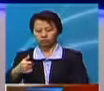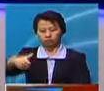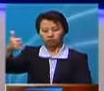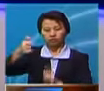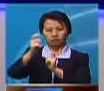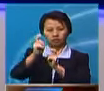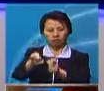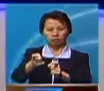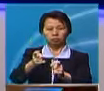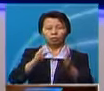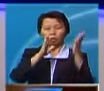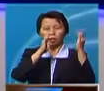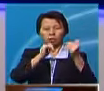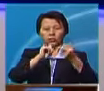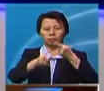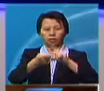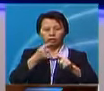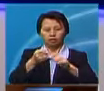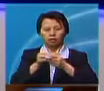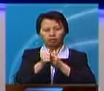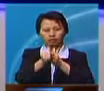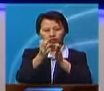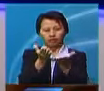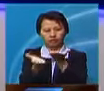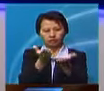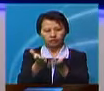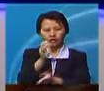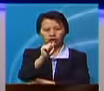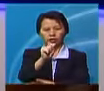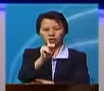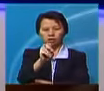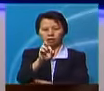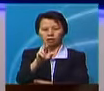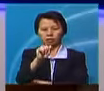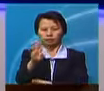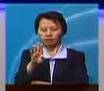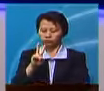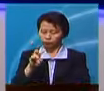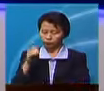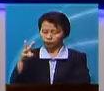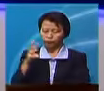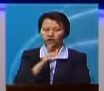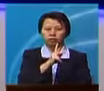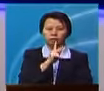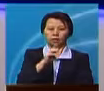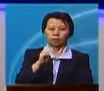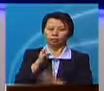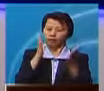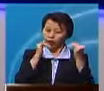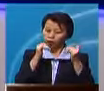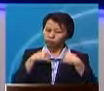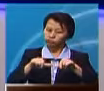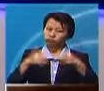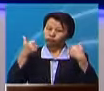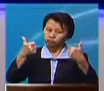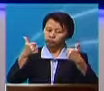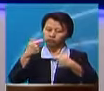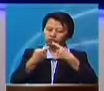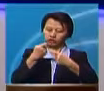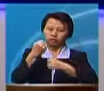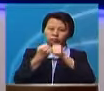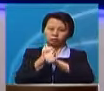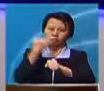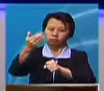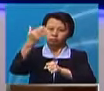anugerah Organisasi Harapan Rakan Pembimbing Perkhidmatan Awam Akrab 2016, KKMM diharap terus cemerlang dari tahun ke